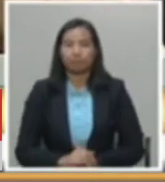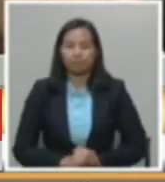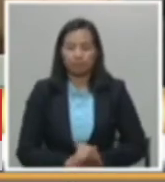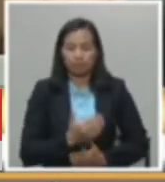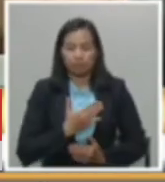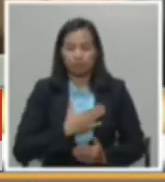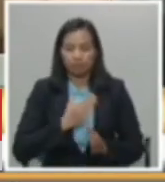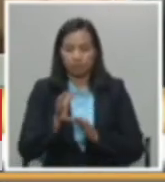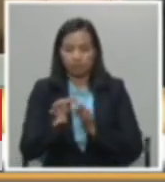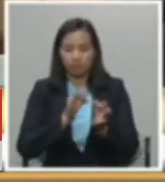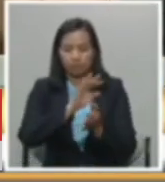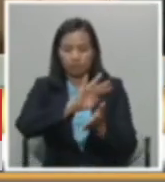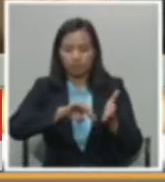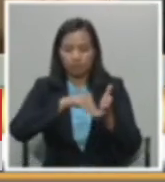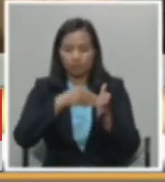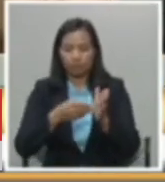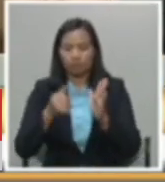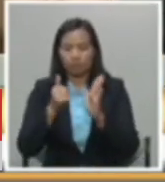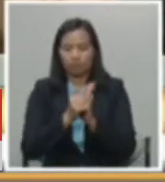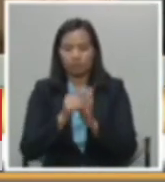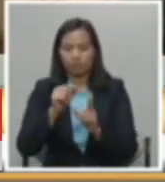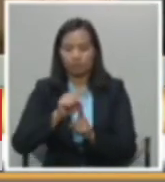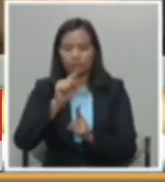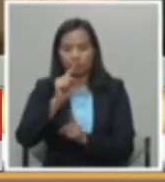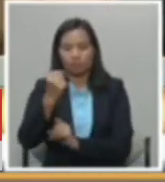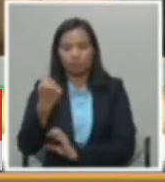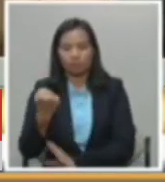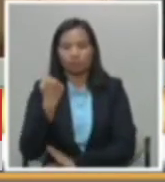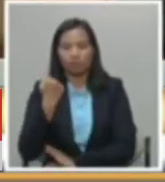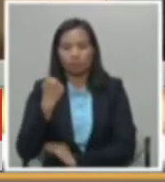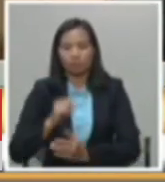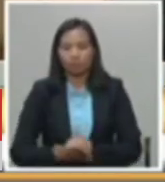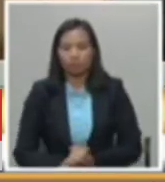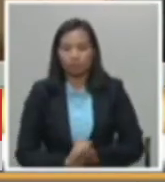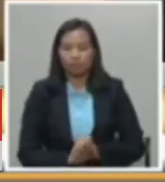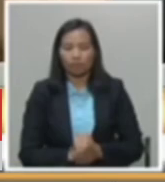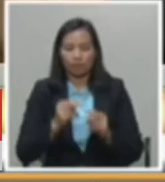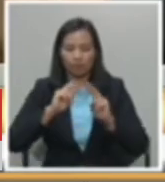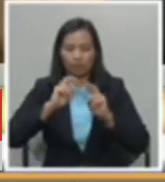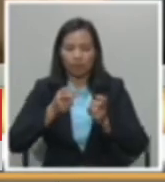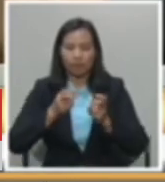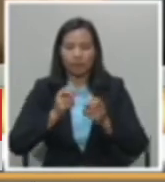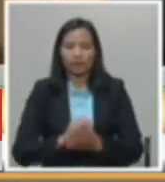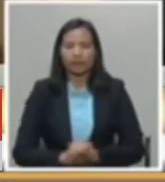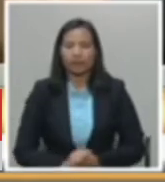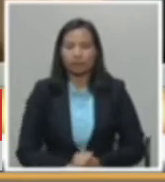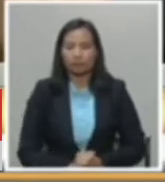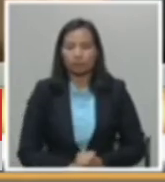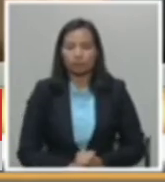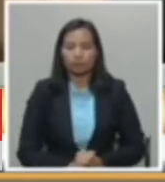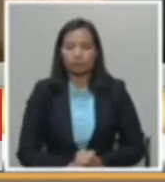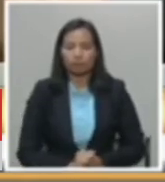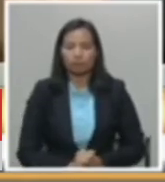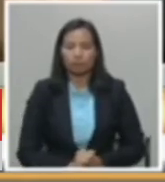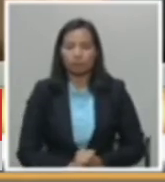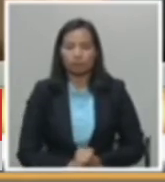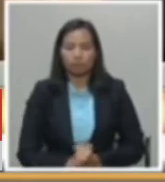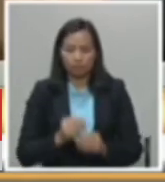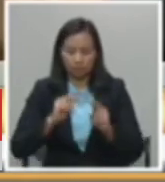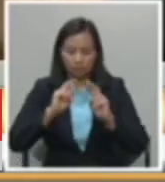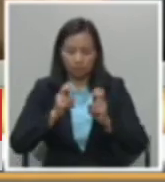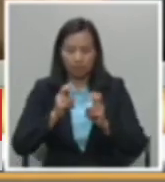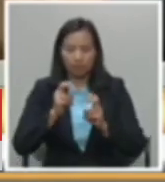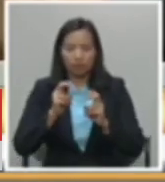ปรายยุทธศาสตร์ที่1ด้านความมั่นคงนะครับและก็เป็นประเด็นที่ข้อ